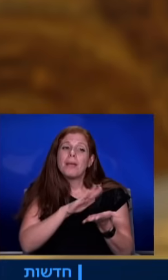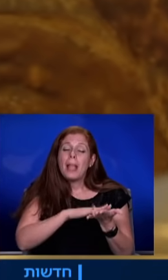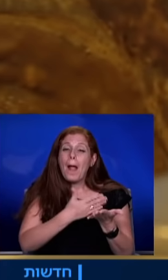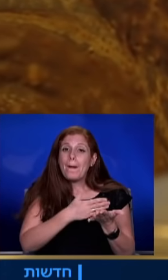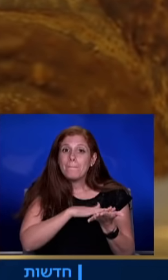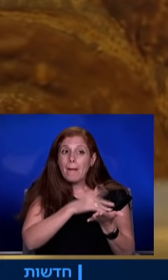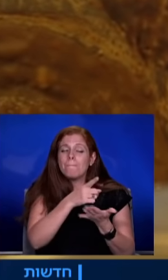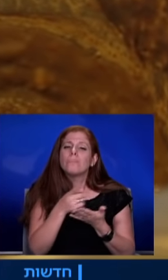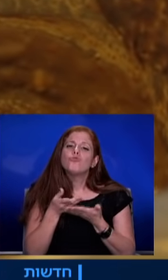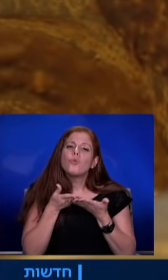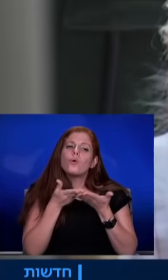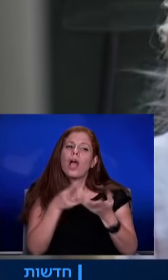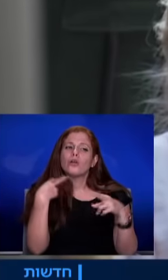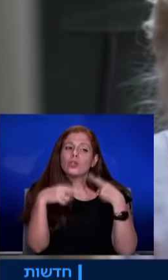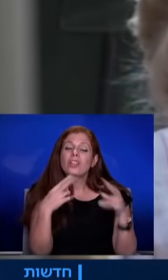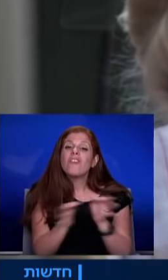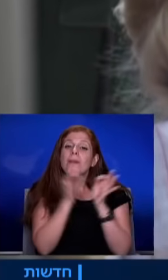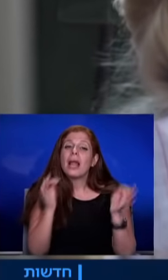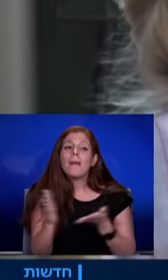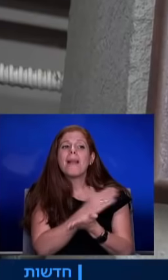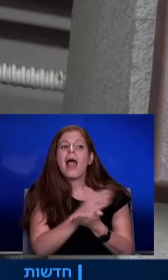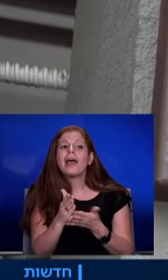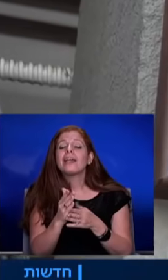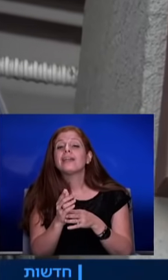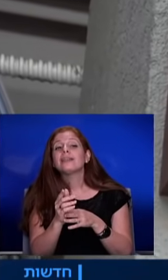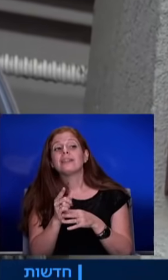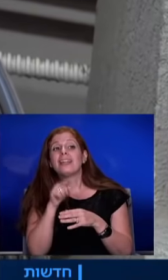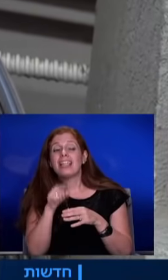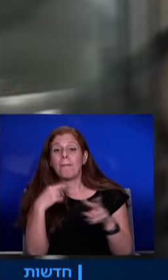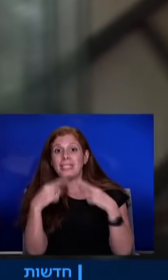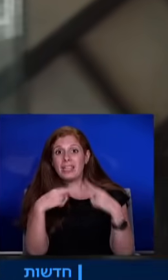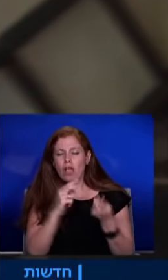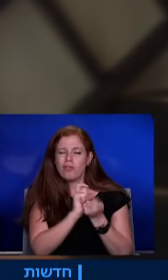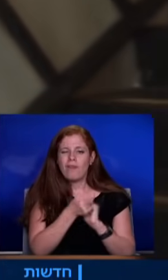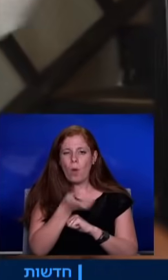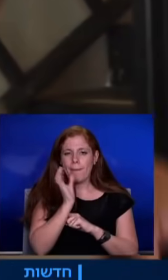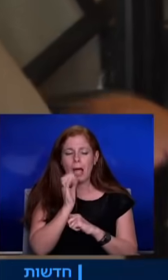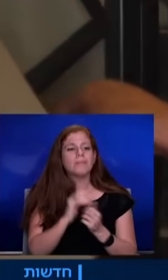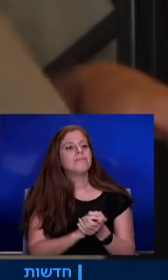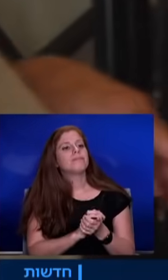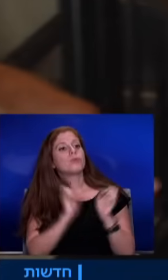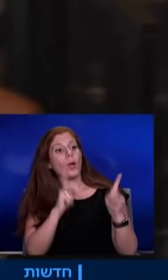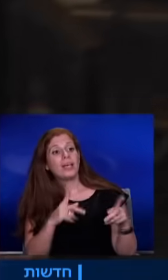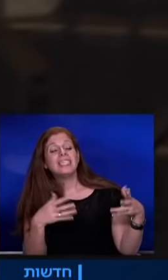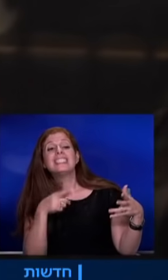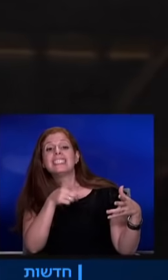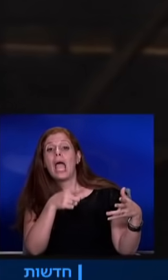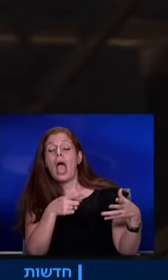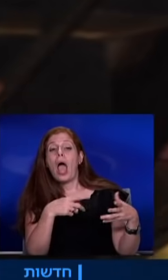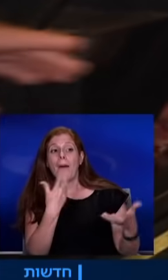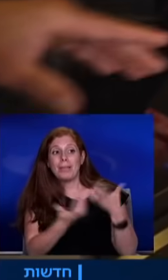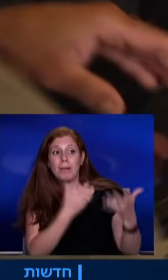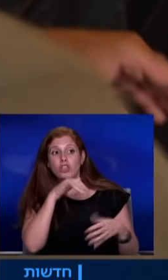לסועדים, ולצד זה מתחילים בהכנות לקראת הרגע שבו תהפוך המסעדה לבר. אוקיי, חבר'ה, זה המטבח של